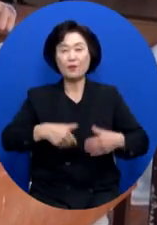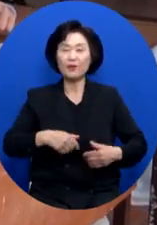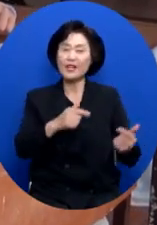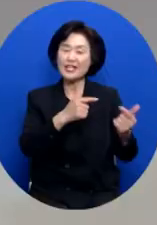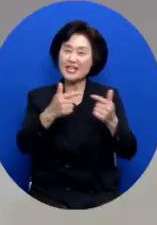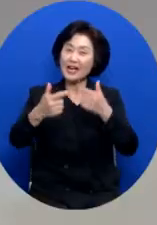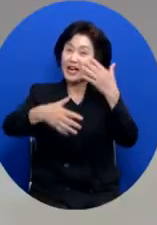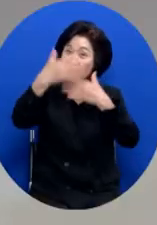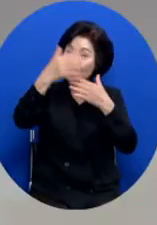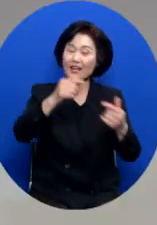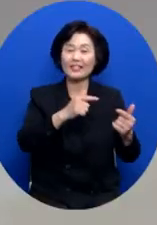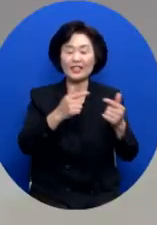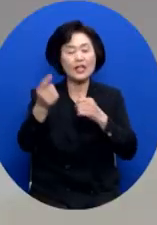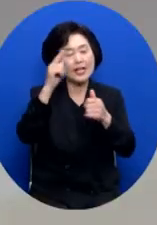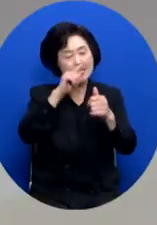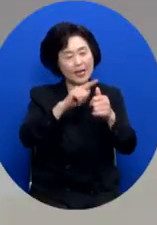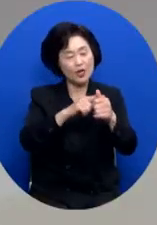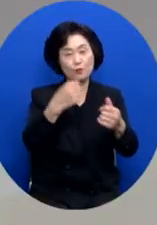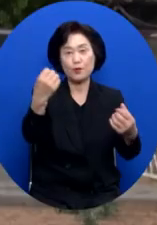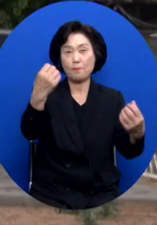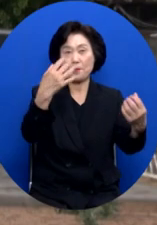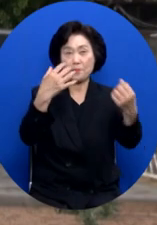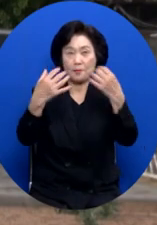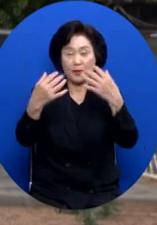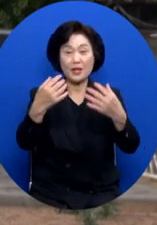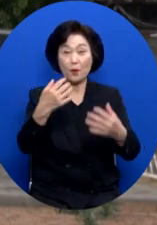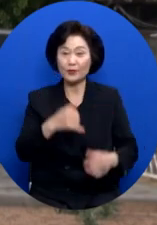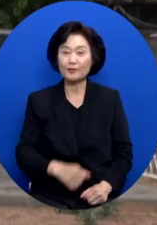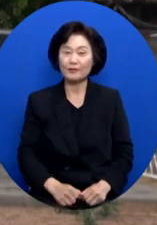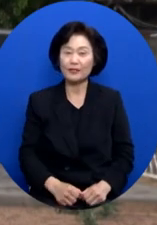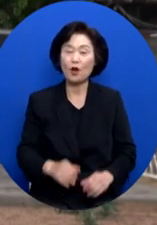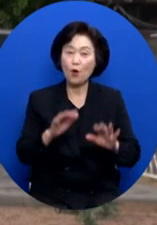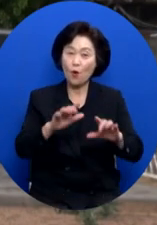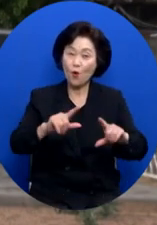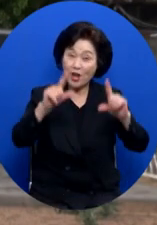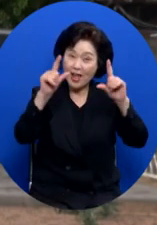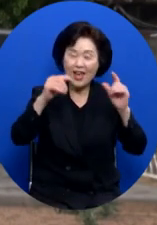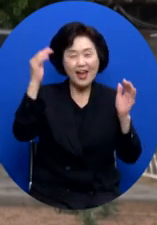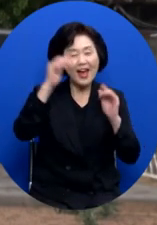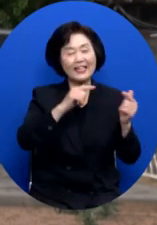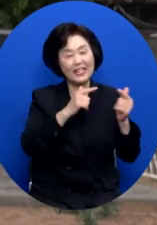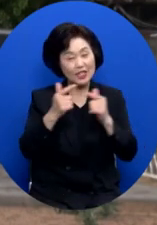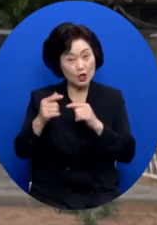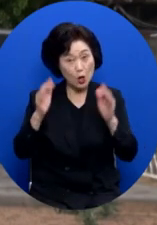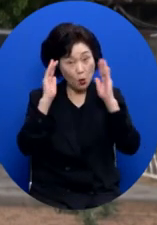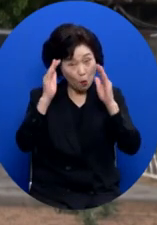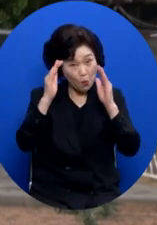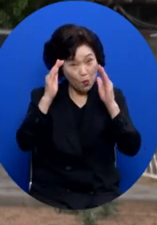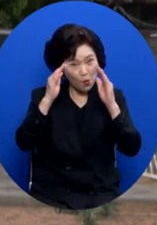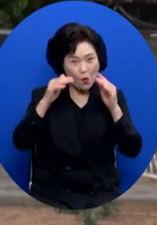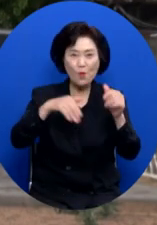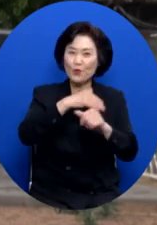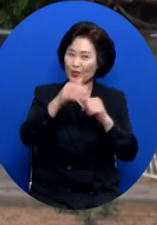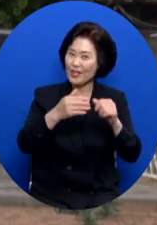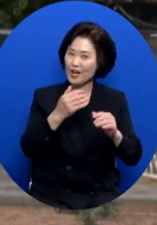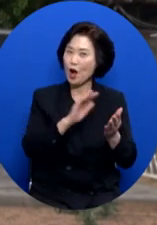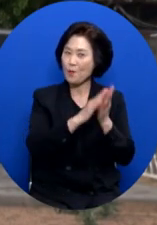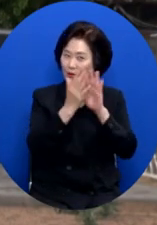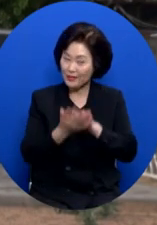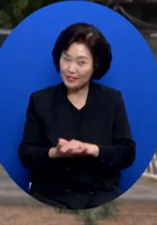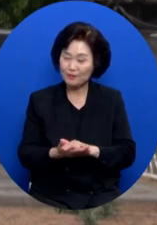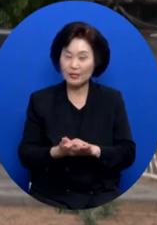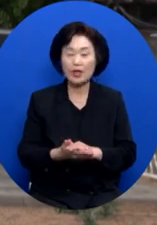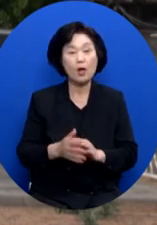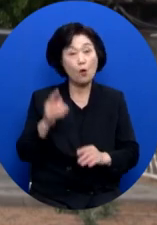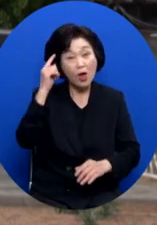동영상이 자연스레 구현됩니다. 올해 탈라스주 학생들의 수업 환경이 달라졌습니다. 밥상 공동체